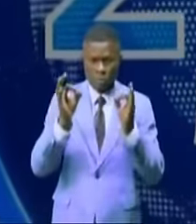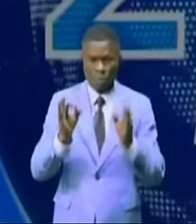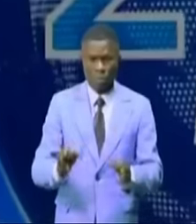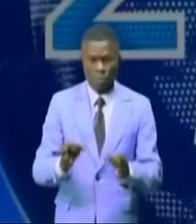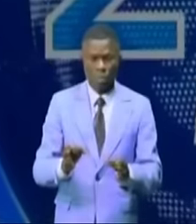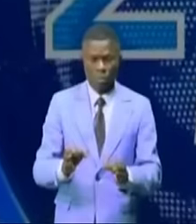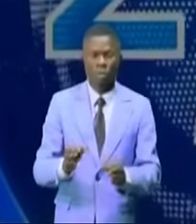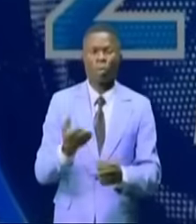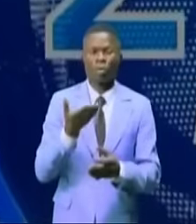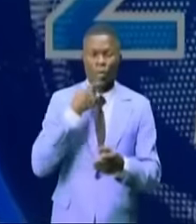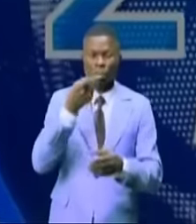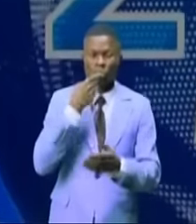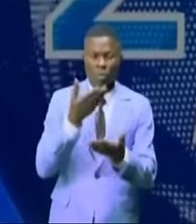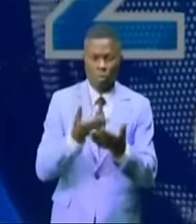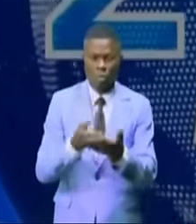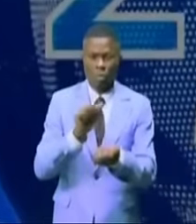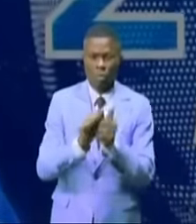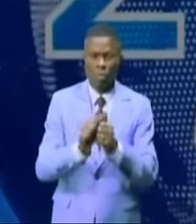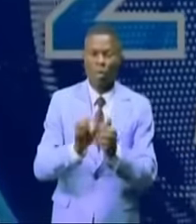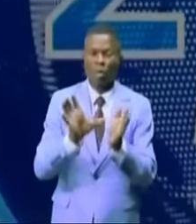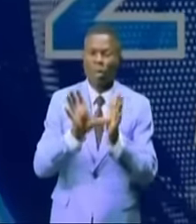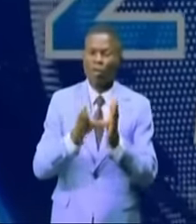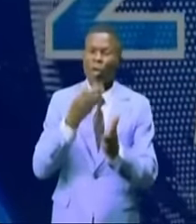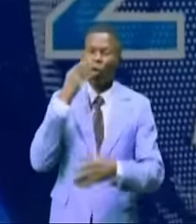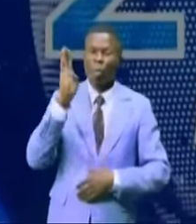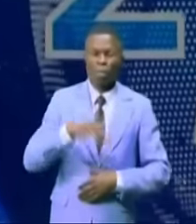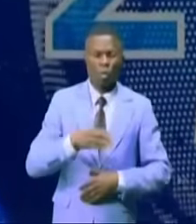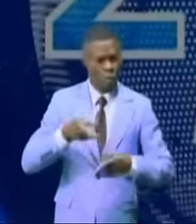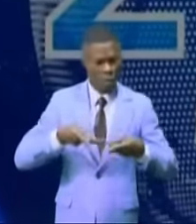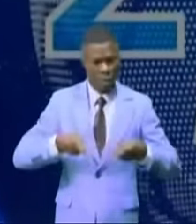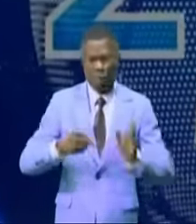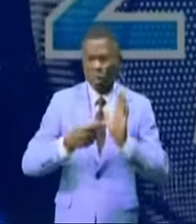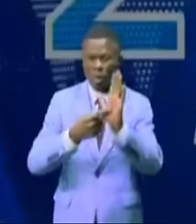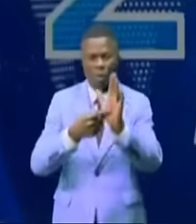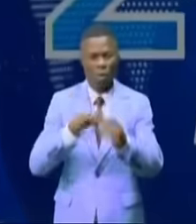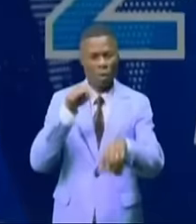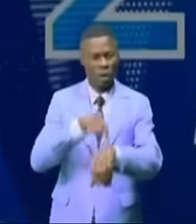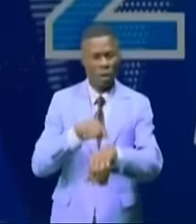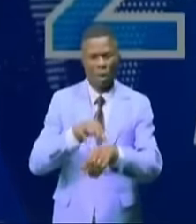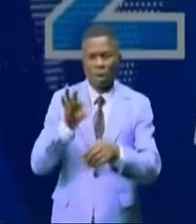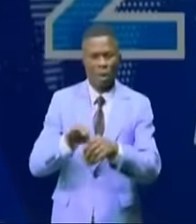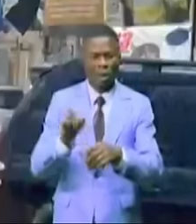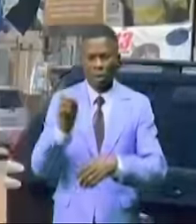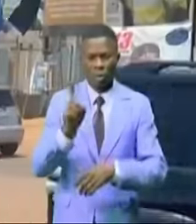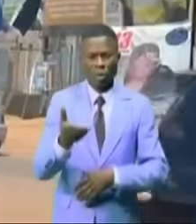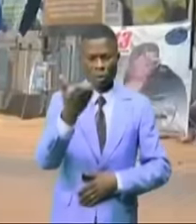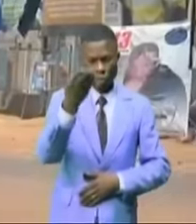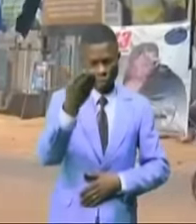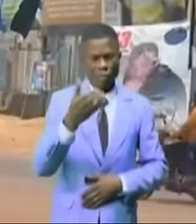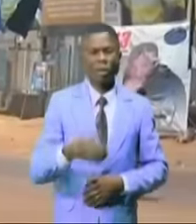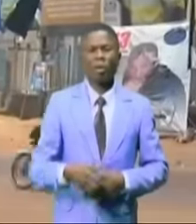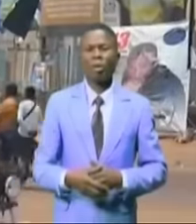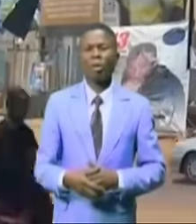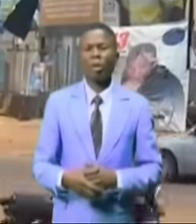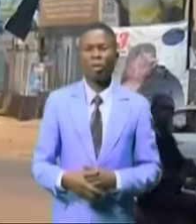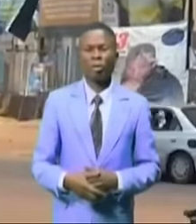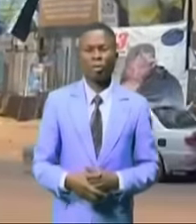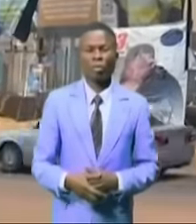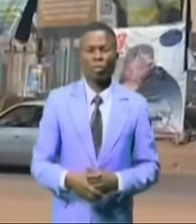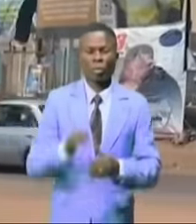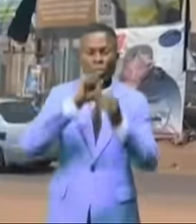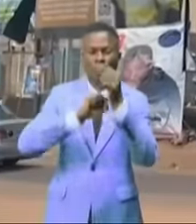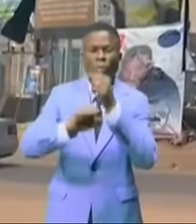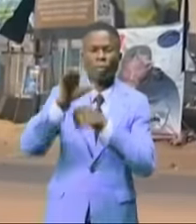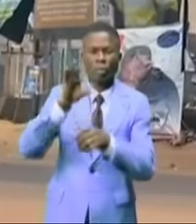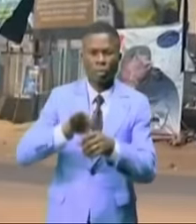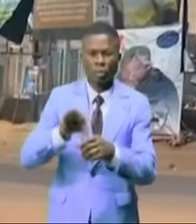Edith Chala revient sur cette image d'intolérance qui n'a pas droit de citer en plein 21e siècle. Regardez. La campagne